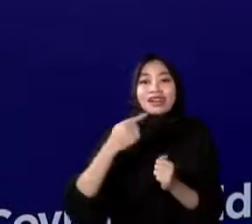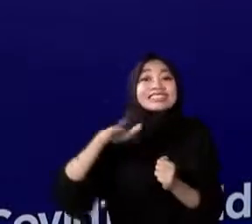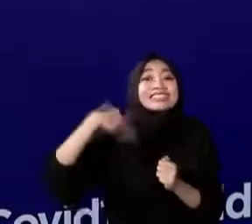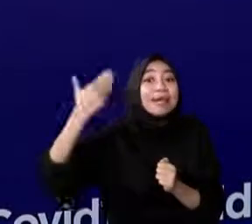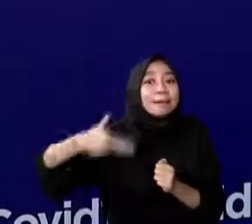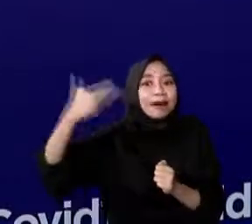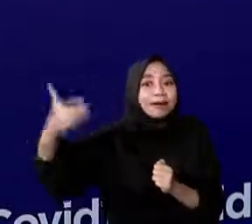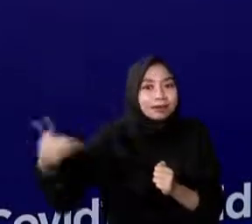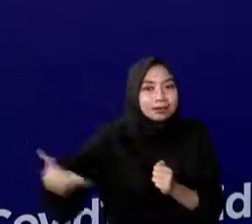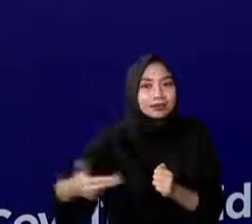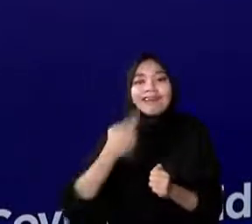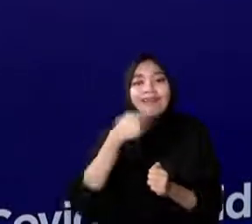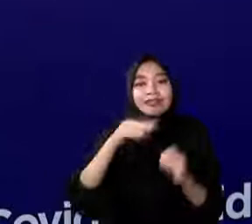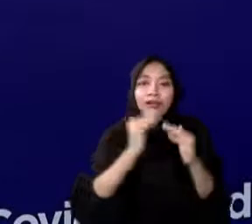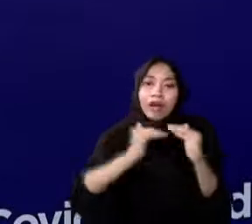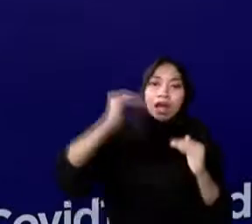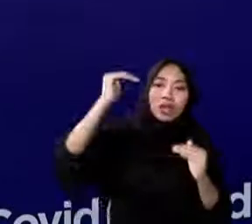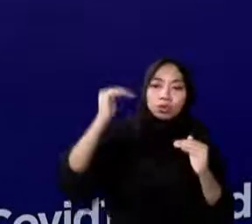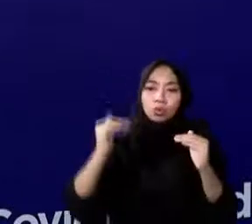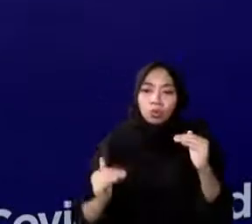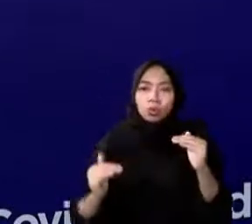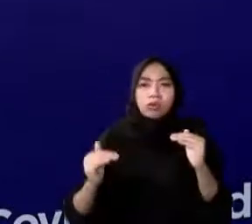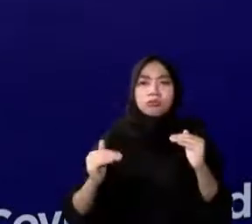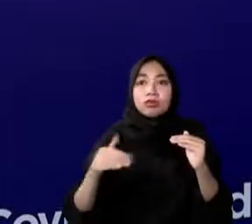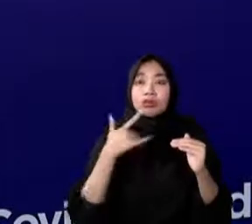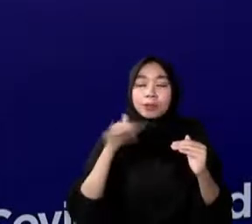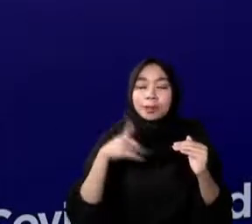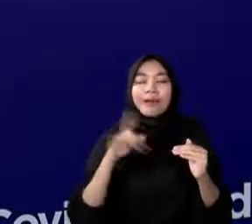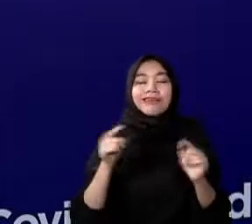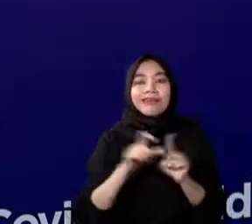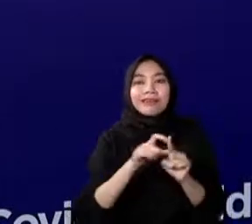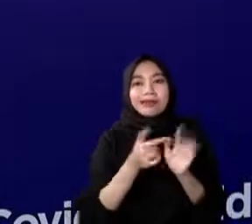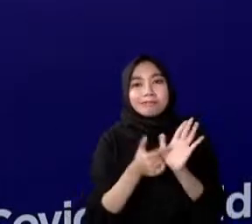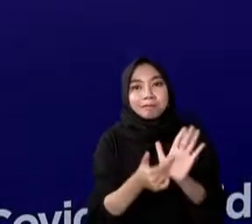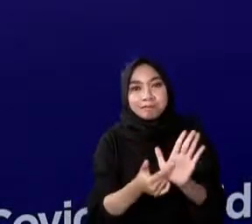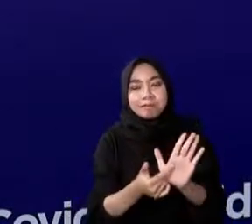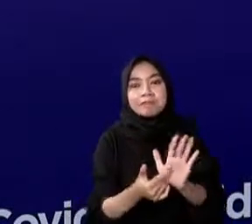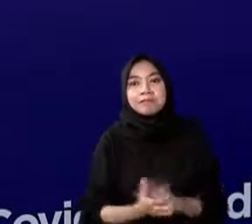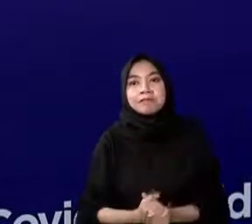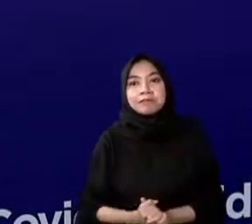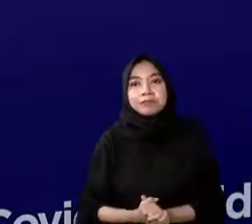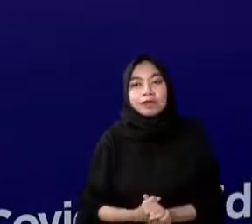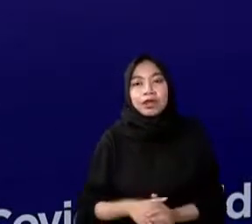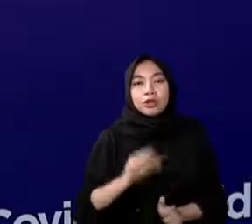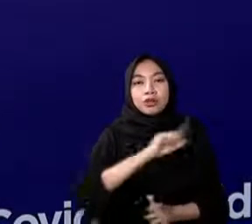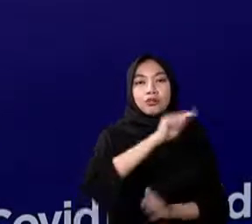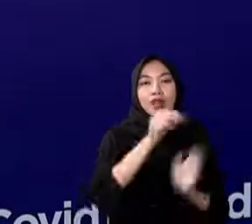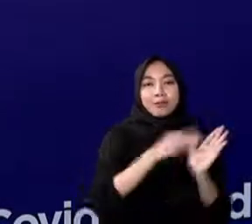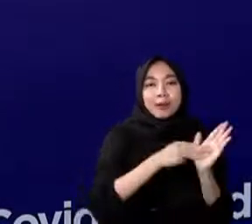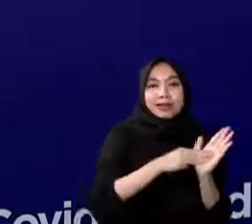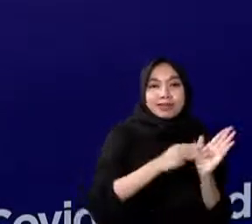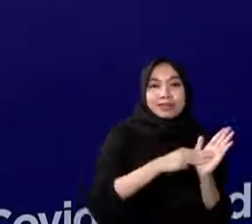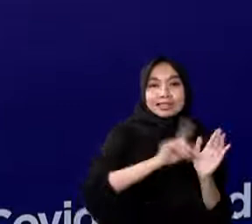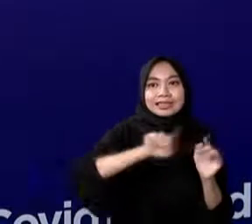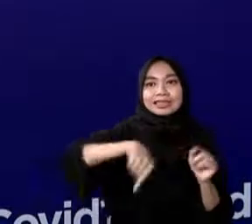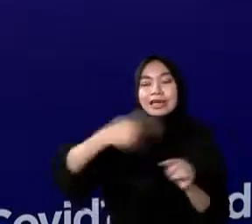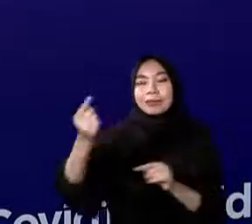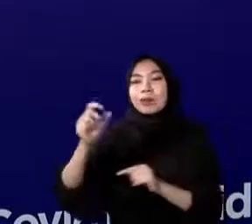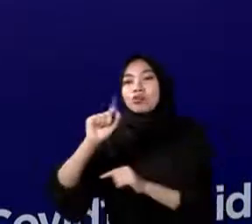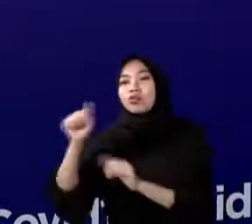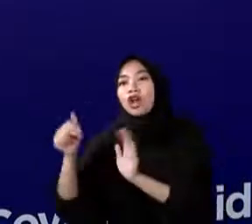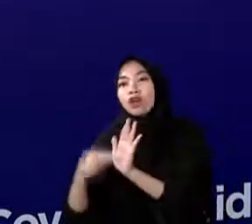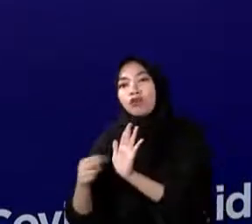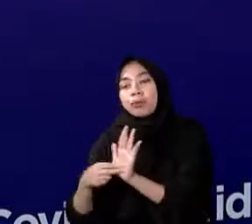lihat apakah ada kenaikan, apakah ada penurunan. Di sini bisa kita lihat progres dari bulan Maret sampai dengan bulan November